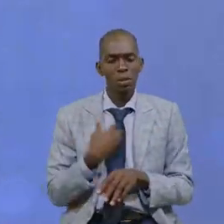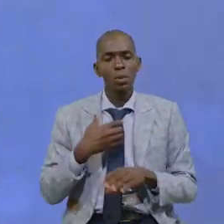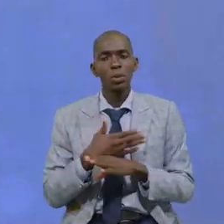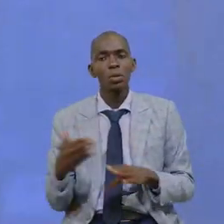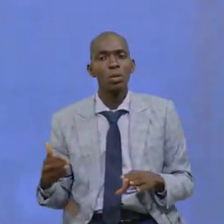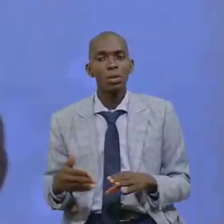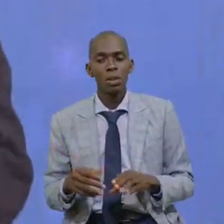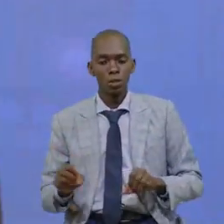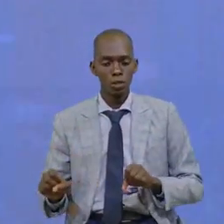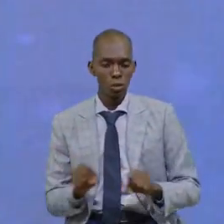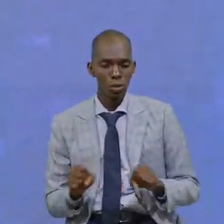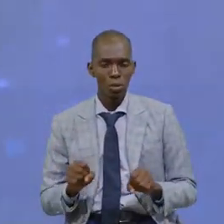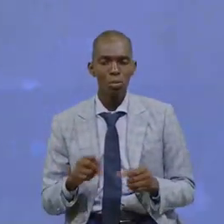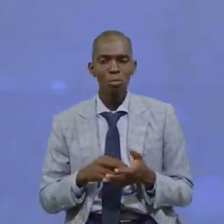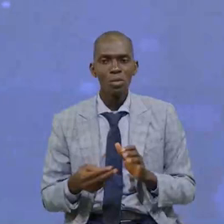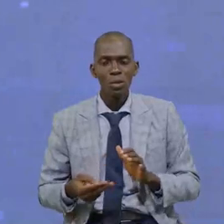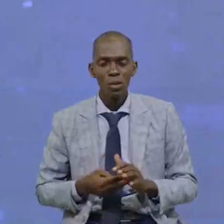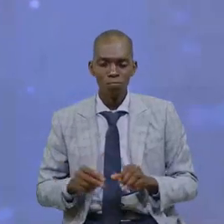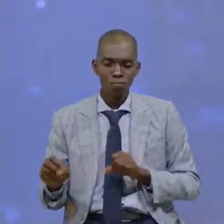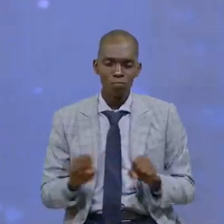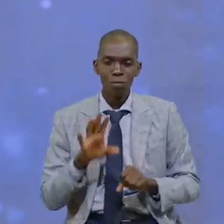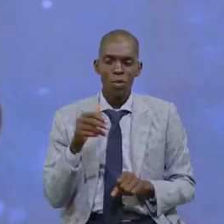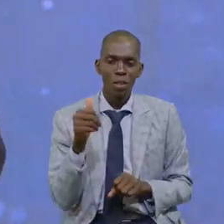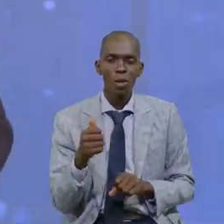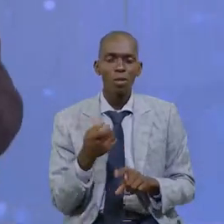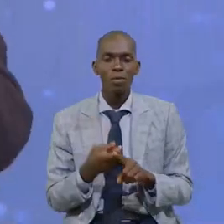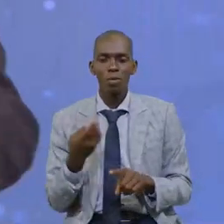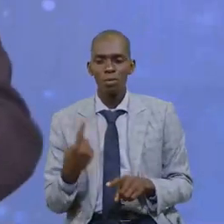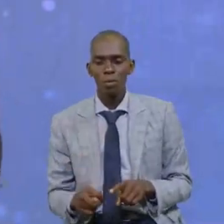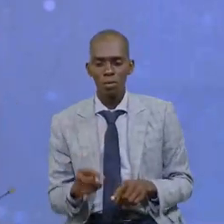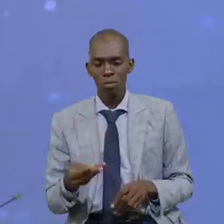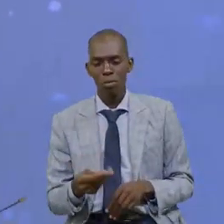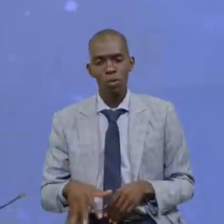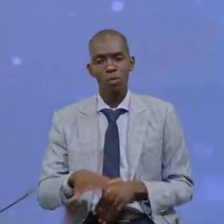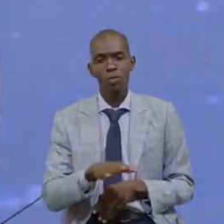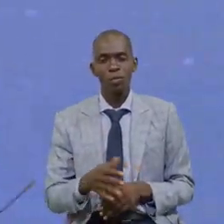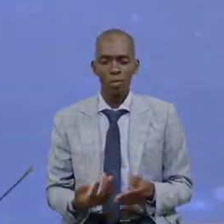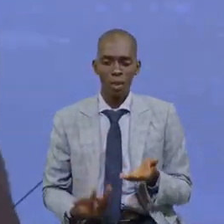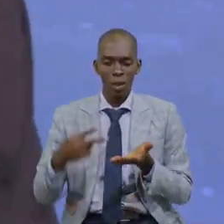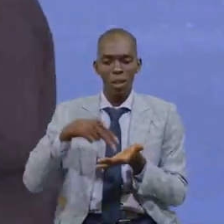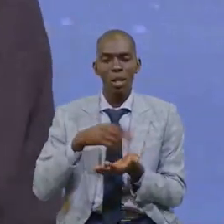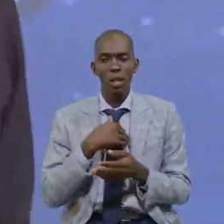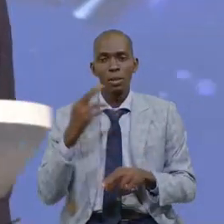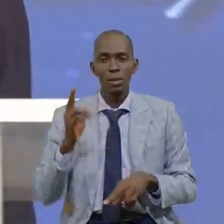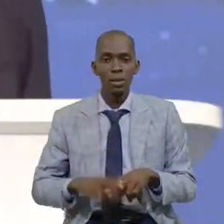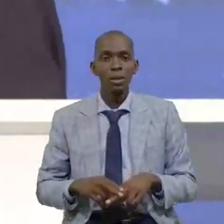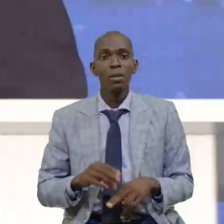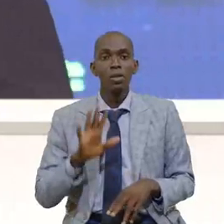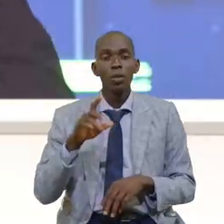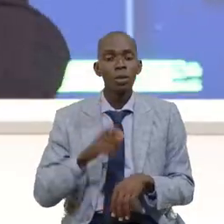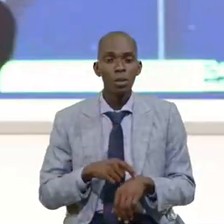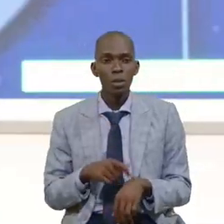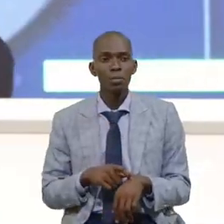réveille-toi, lève-toi, secoue ta poussière, lève-toi, mets-toi sur ton séant,